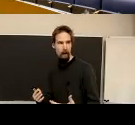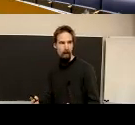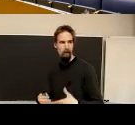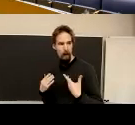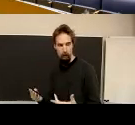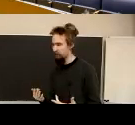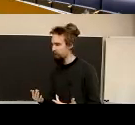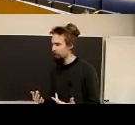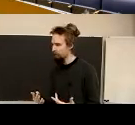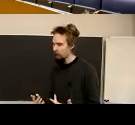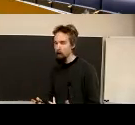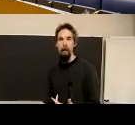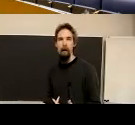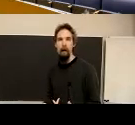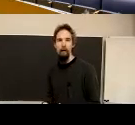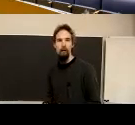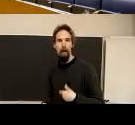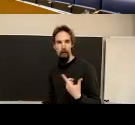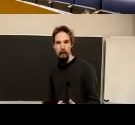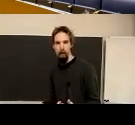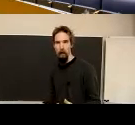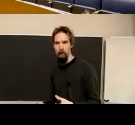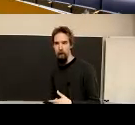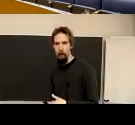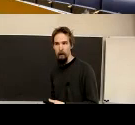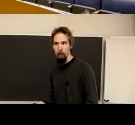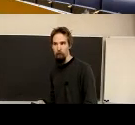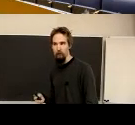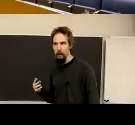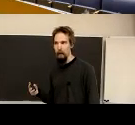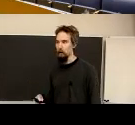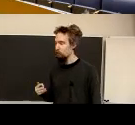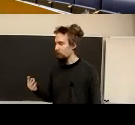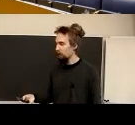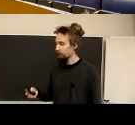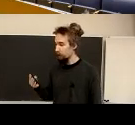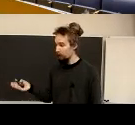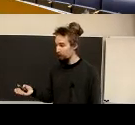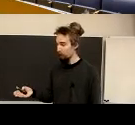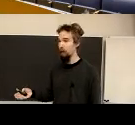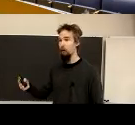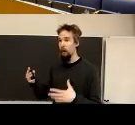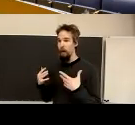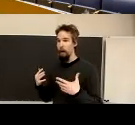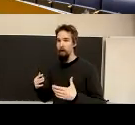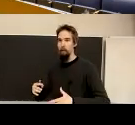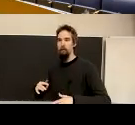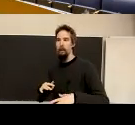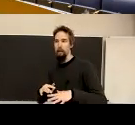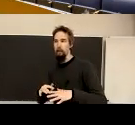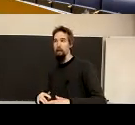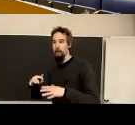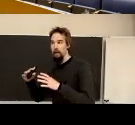ja hengissä säilymiseen. Vaikka Aldous Huxley, joka kuuluisesti kirjoitti psykedeeleistä, hän piti niin kuin egoa